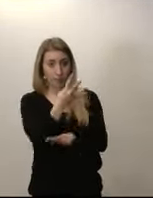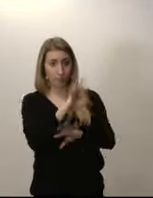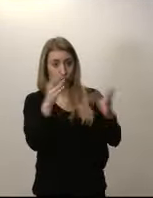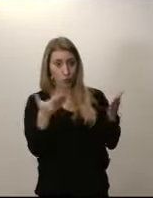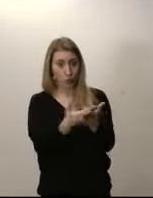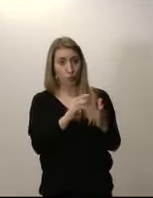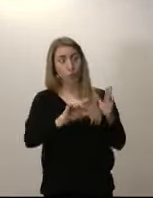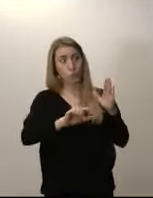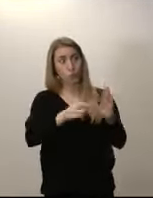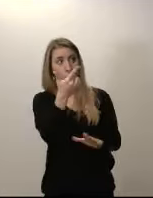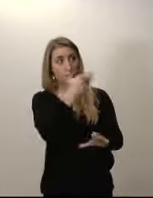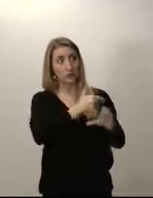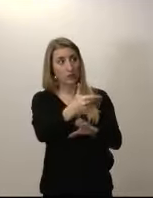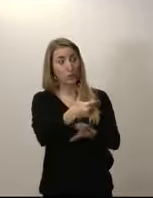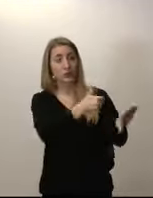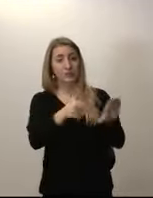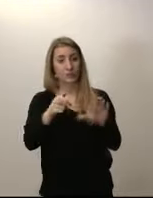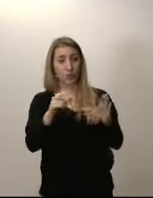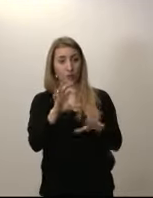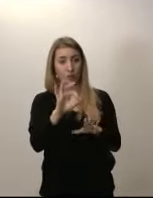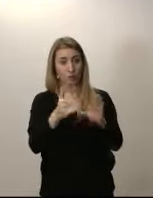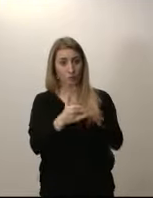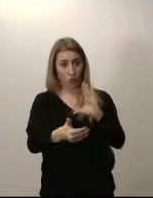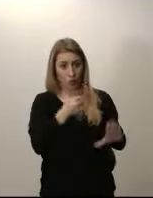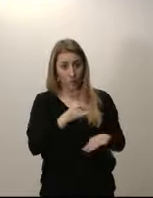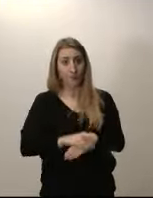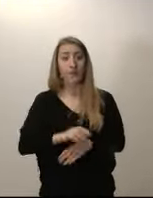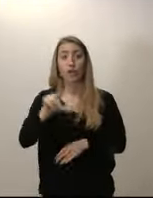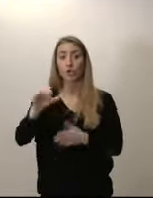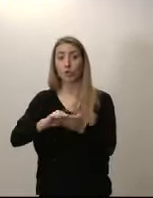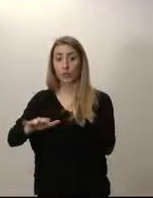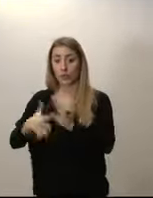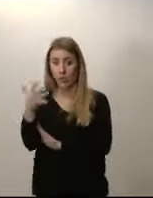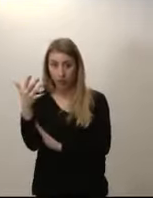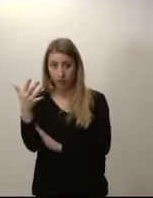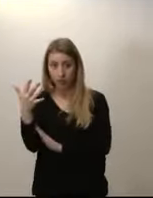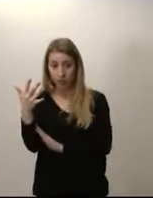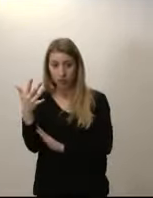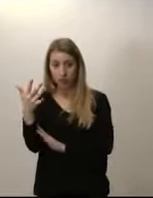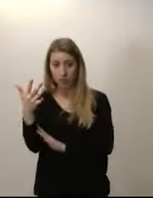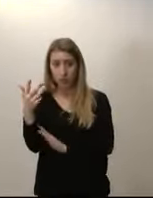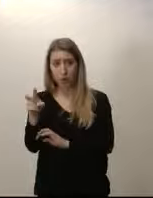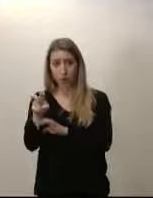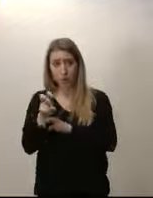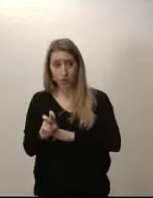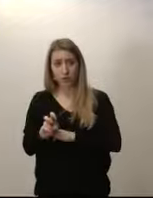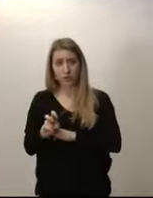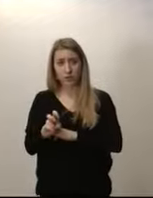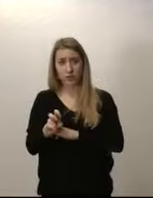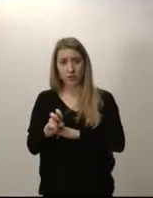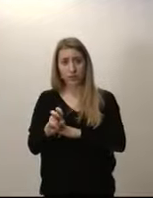12 250 000 euros. Et en 2015, vous l'avez vu tout à l'heure, emprunt 7 500 000